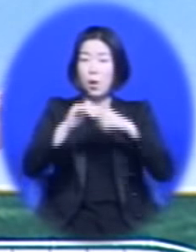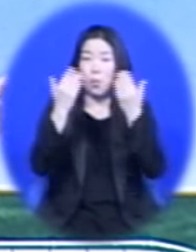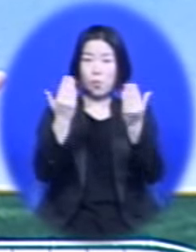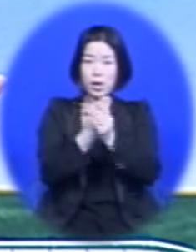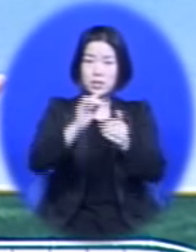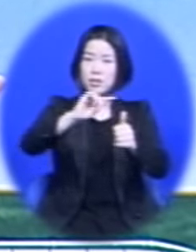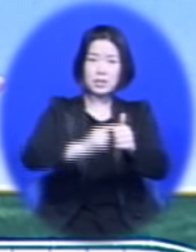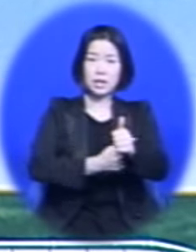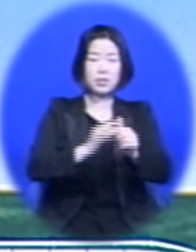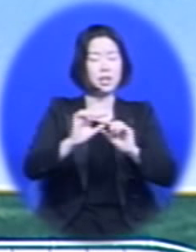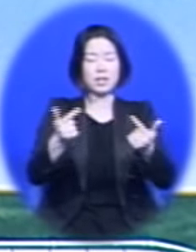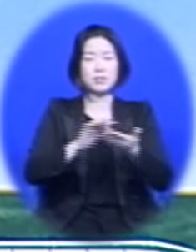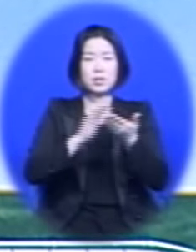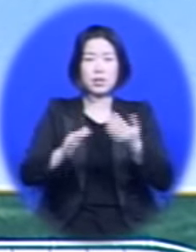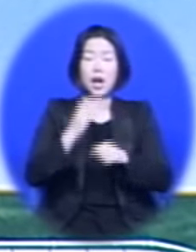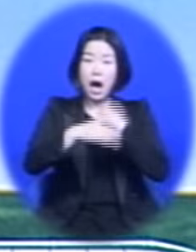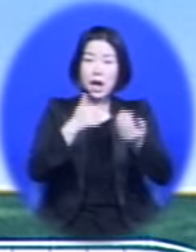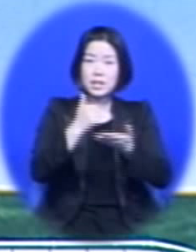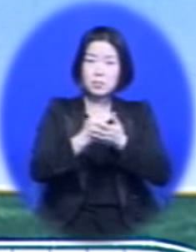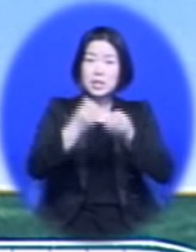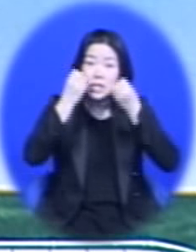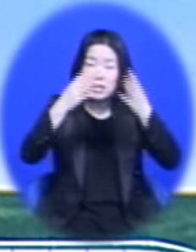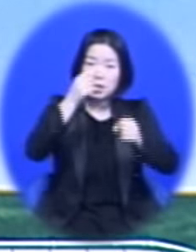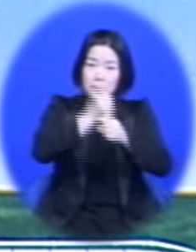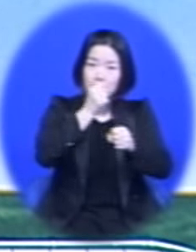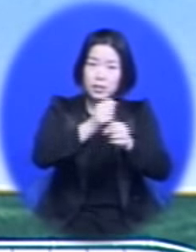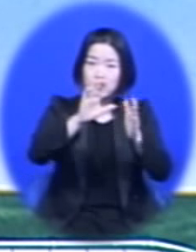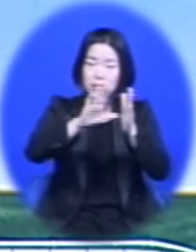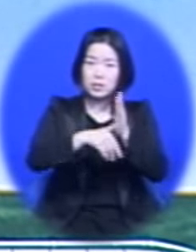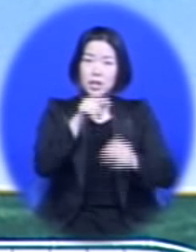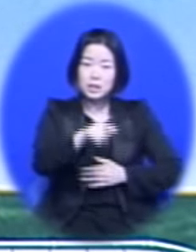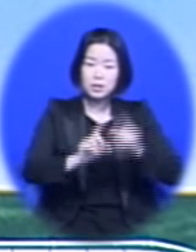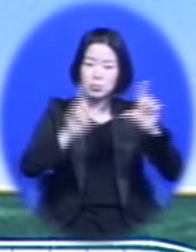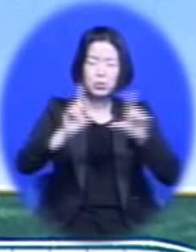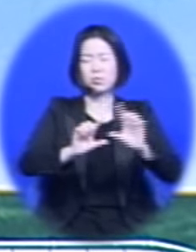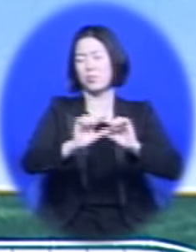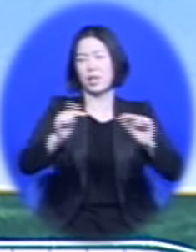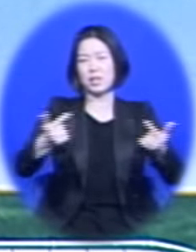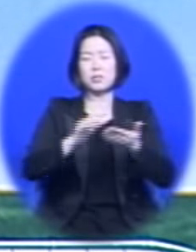완전한 자연이 아닙니다. 하나님이 창조하셨을 때 그때 그 모습이 아닙니다.